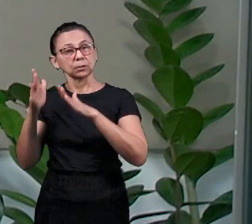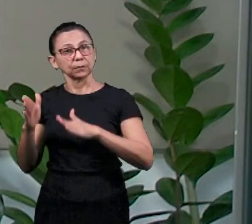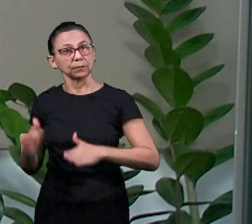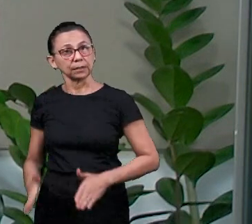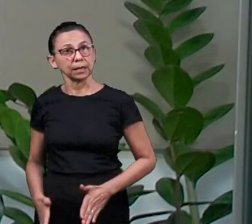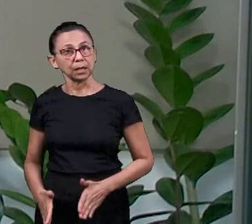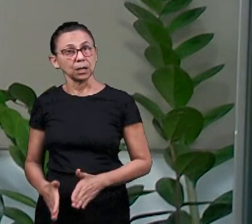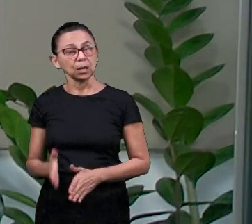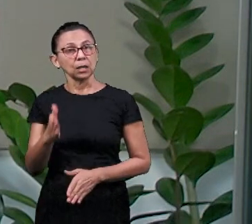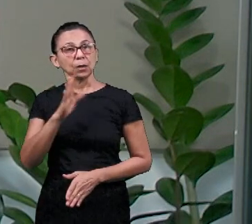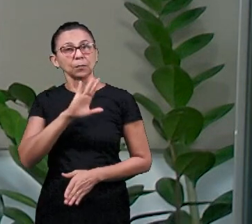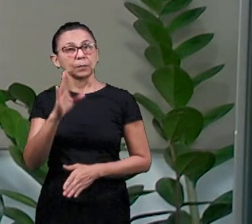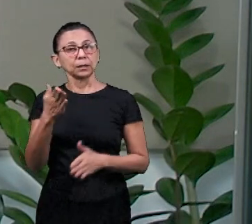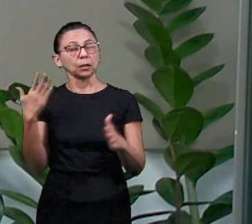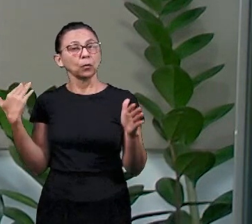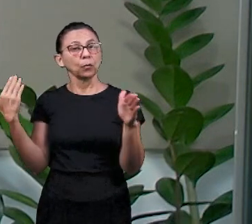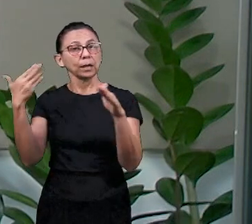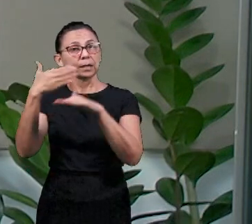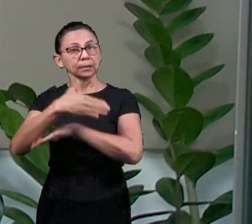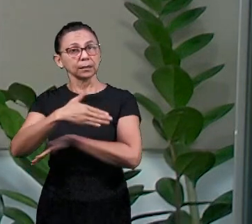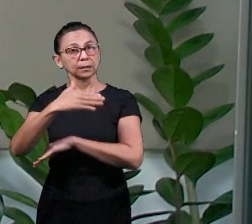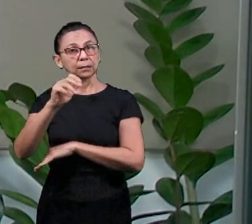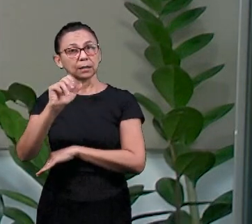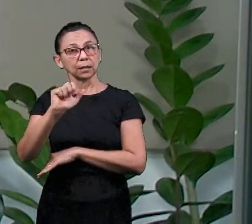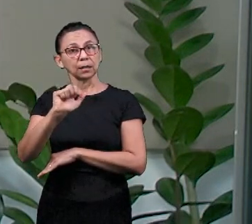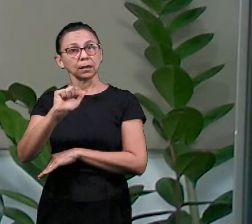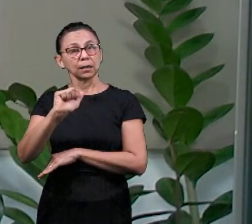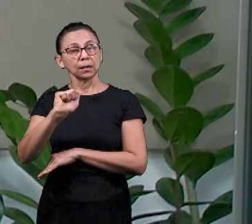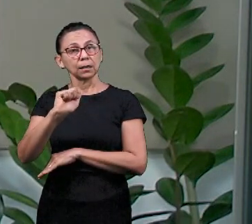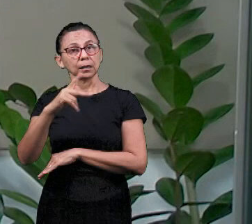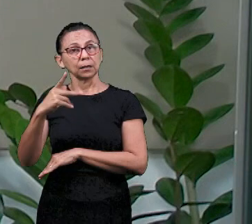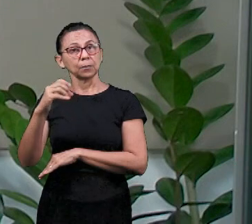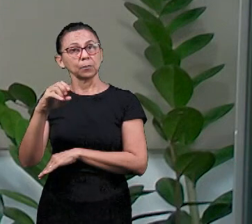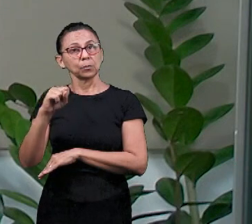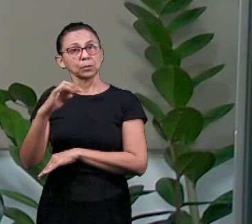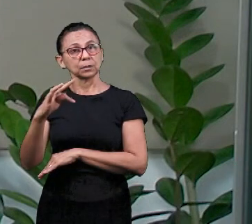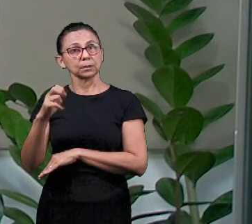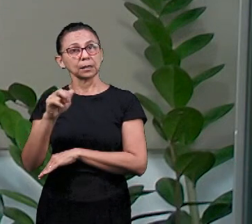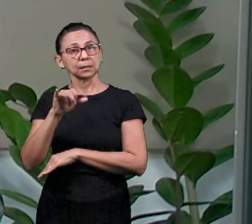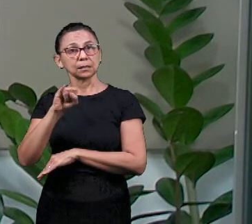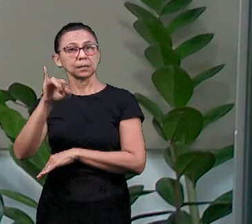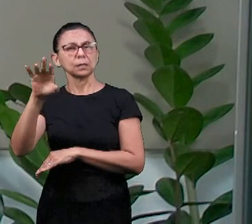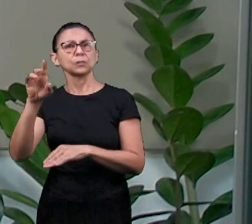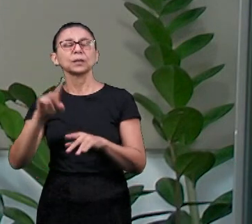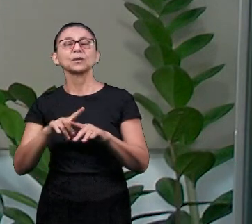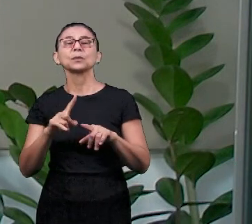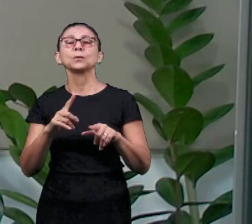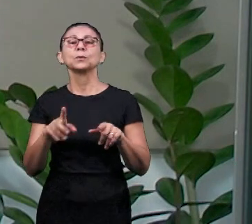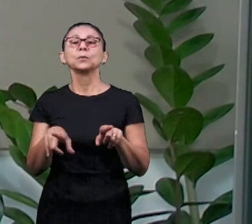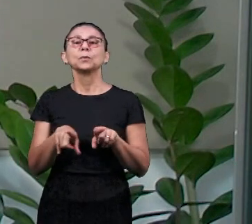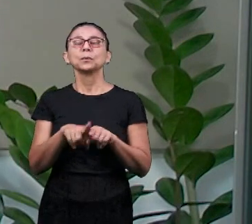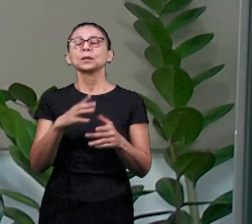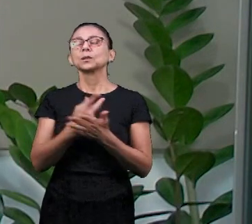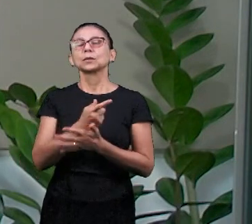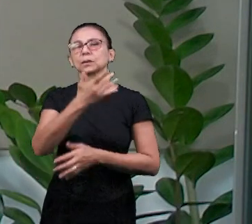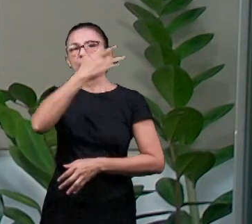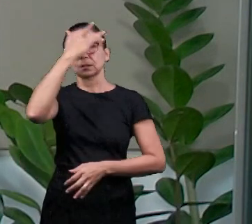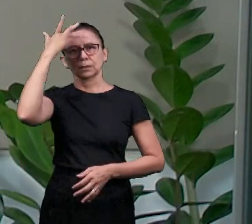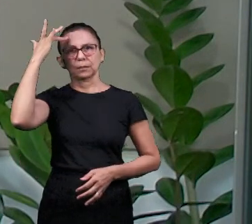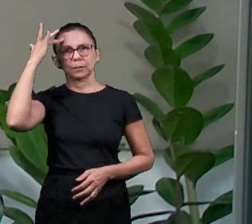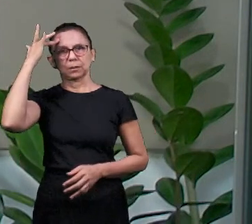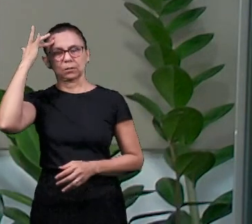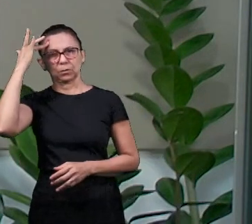une caractéristique spécifique. D'abord, il trahit. C'est la première chose. Il trahit l'expérience